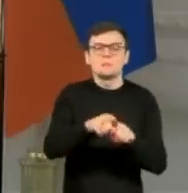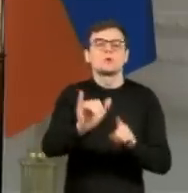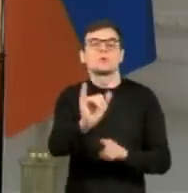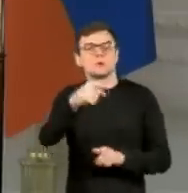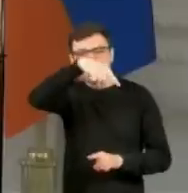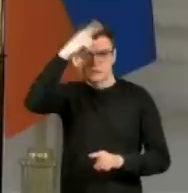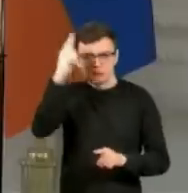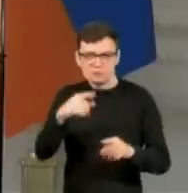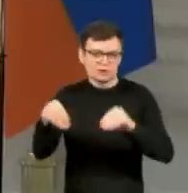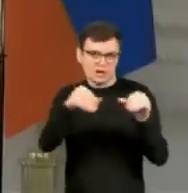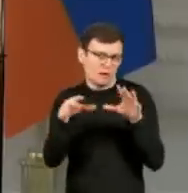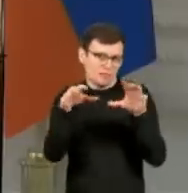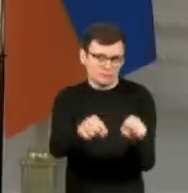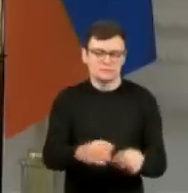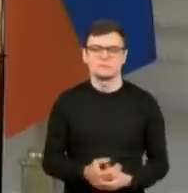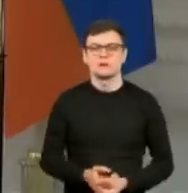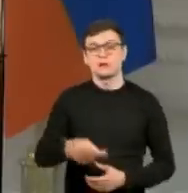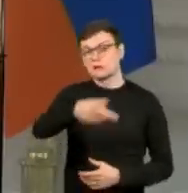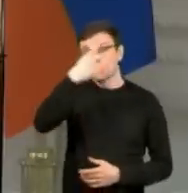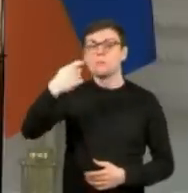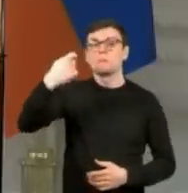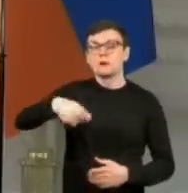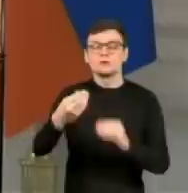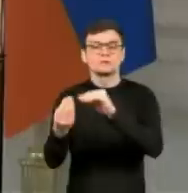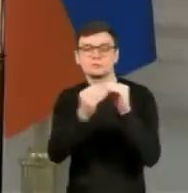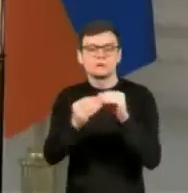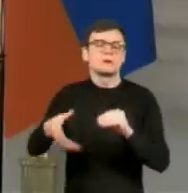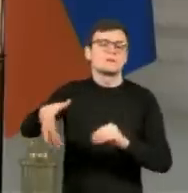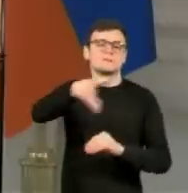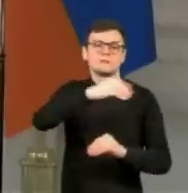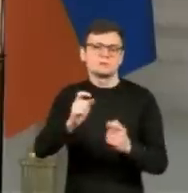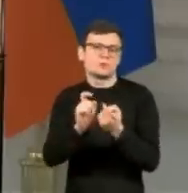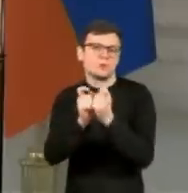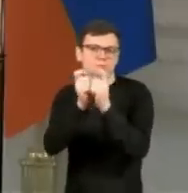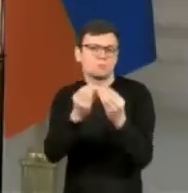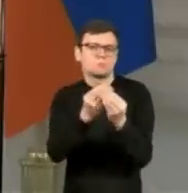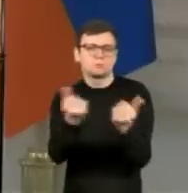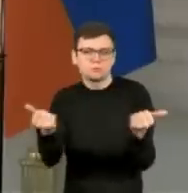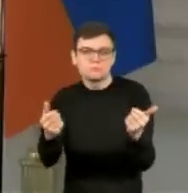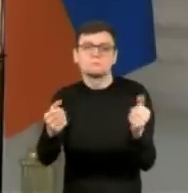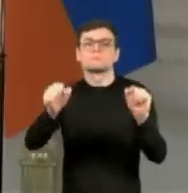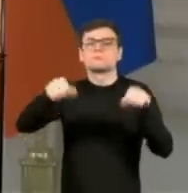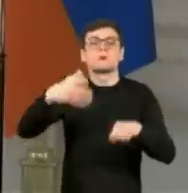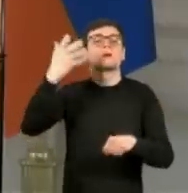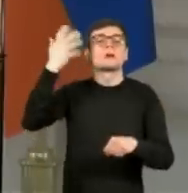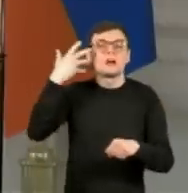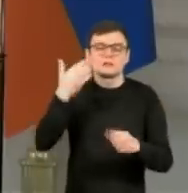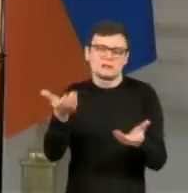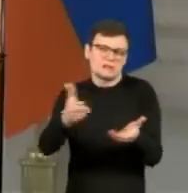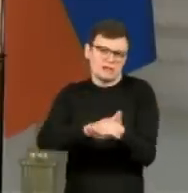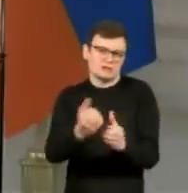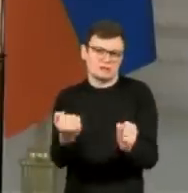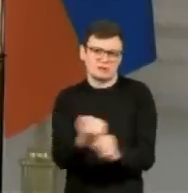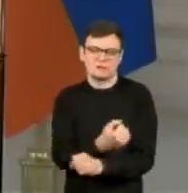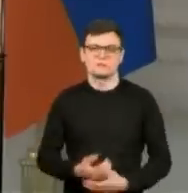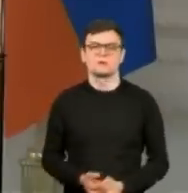teritorijose. Su Lietuvos prezidentu sutarėme, kad visapusiškas visų konfliktų sprendimas yra įmanomas tik tai taikiais būdais,